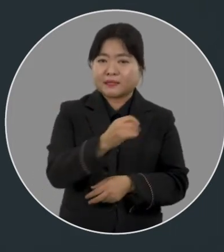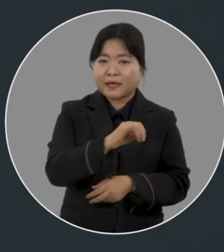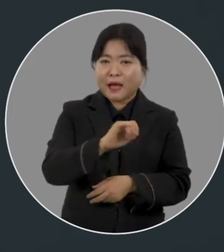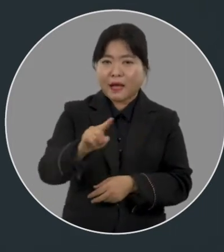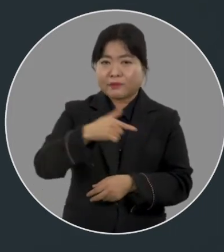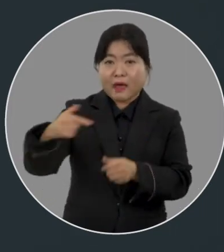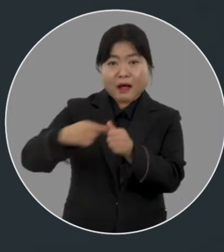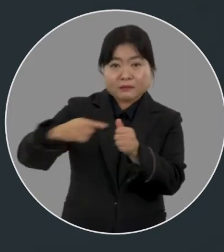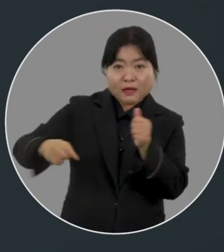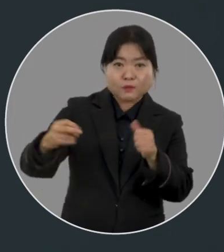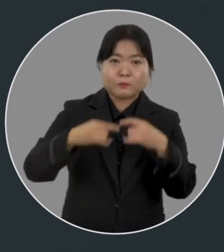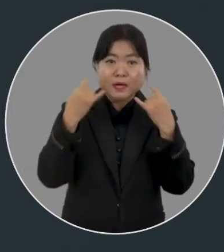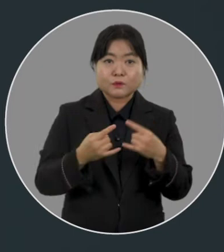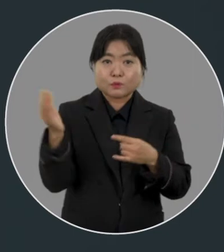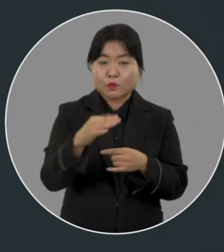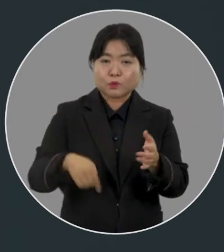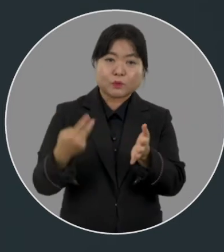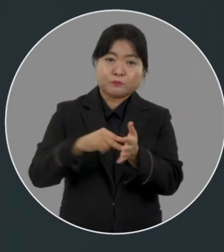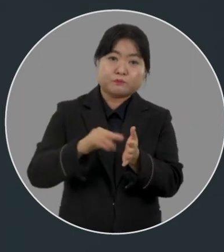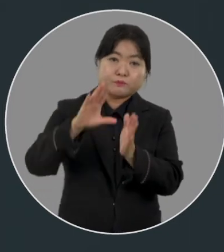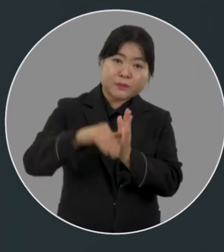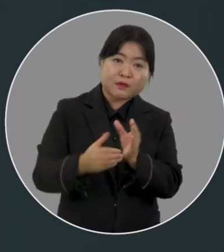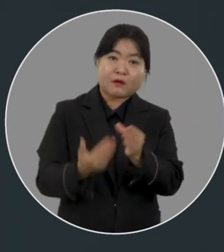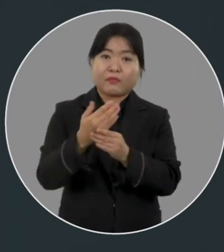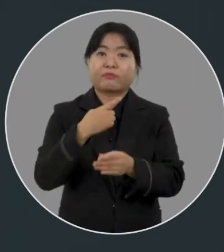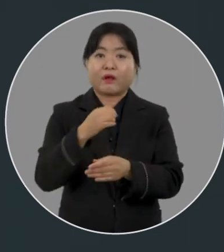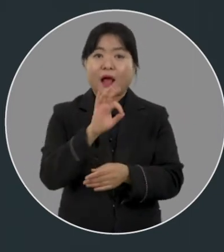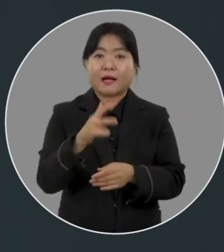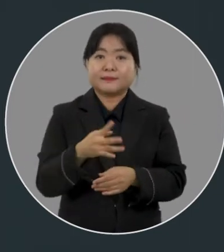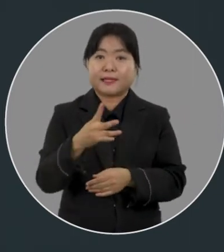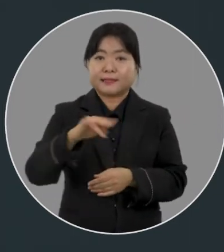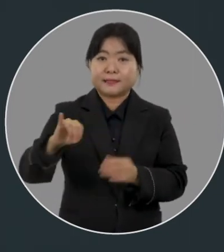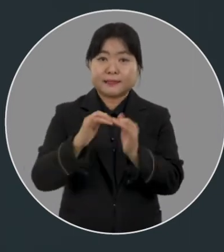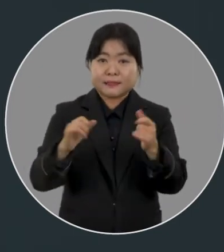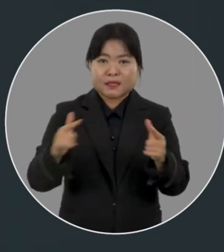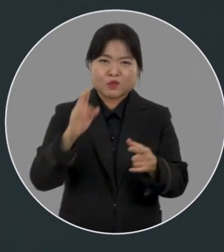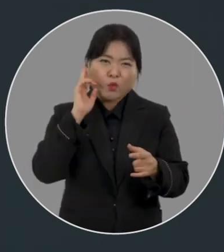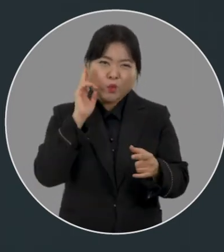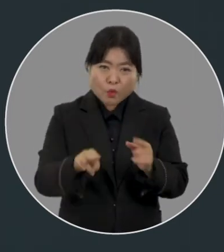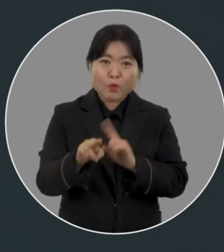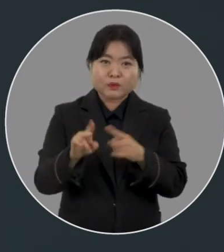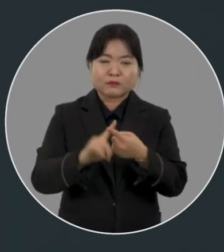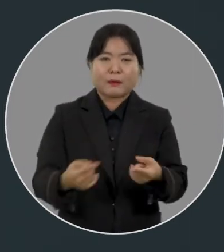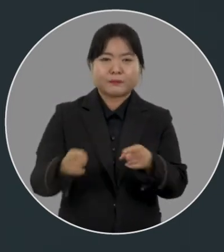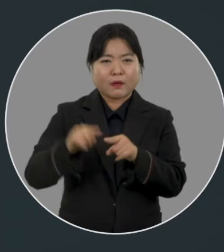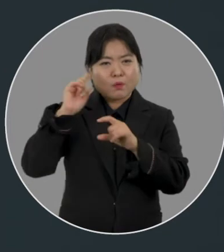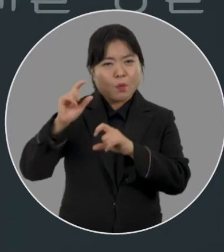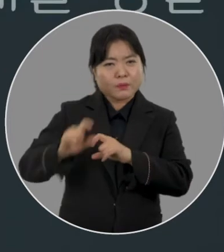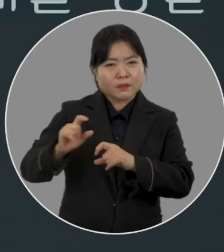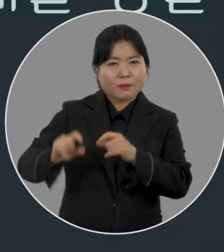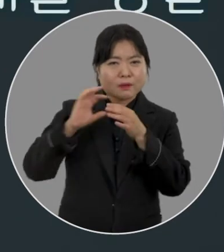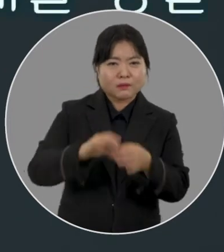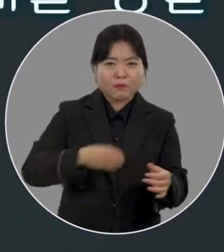대학살과 또 프랑스로부터 독립 과정에서 일어났던 알제리인들의 그 처절한 비극도 함께